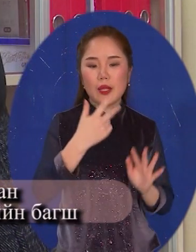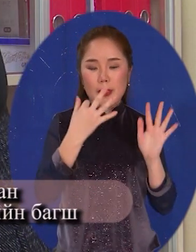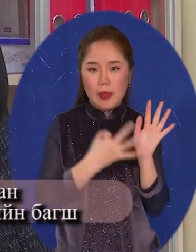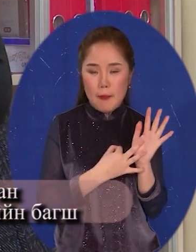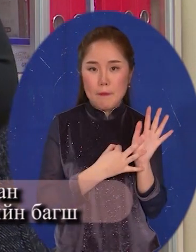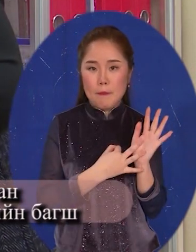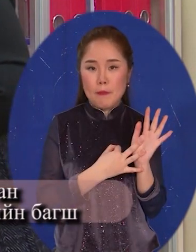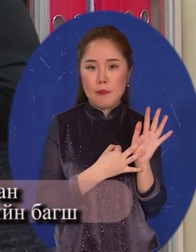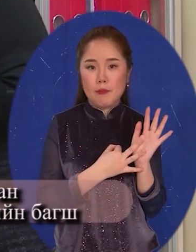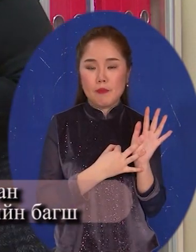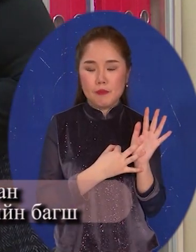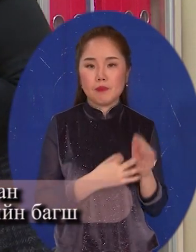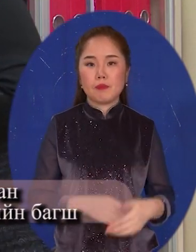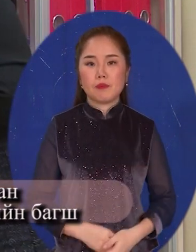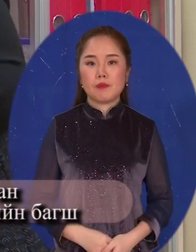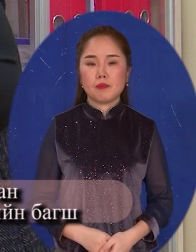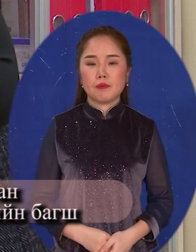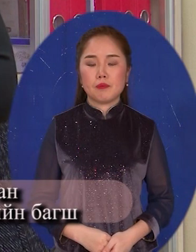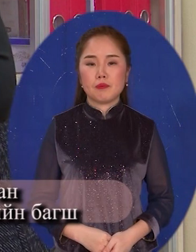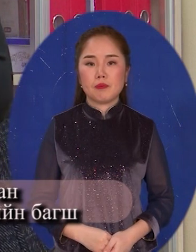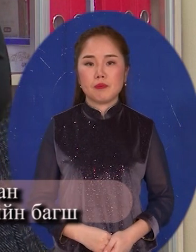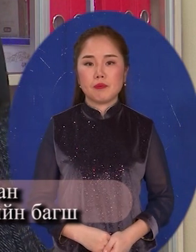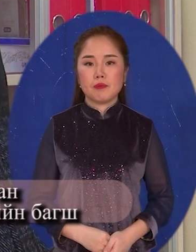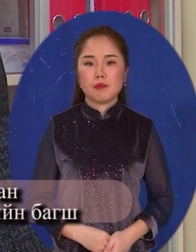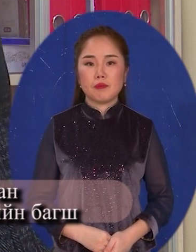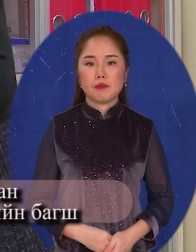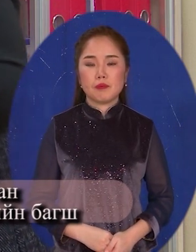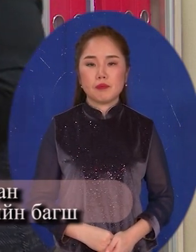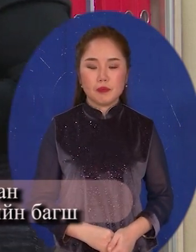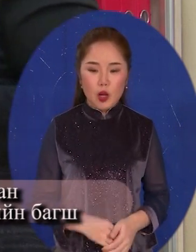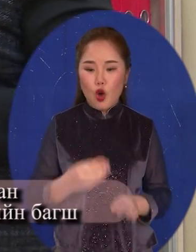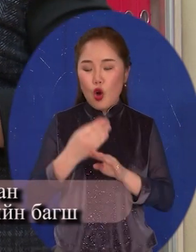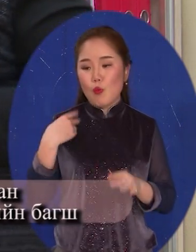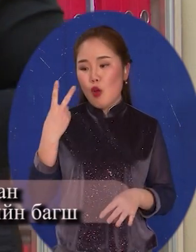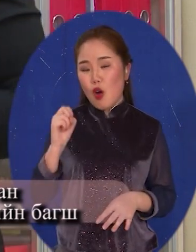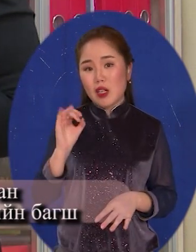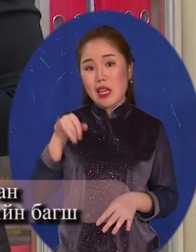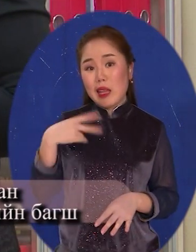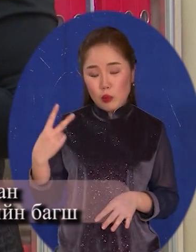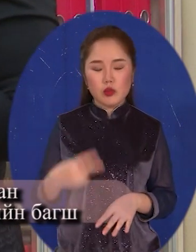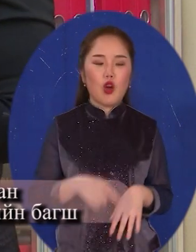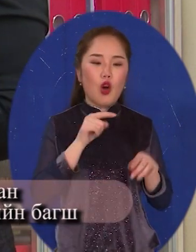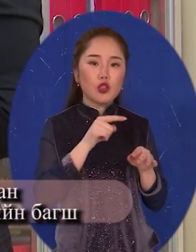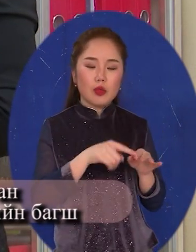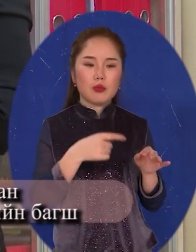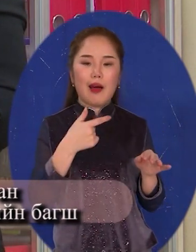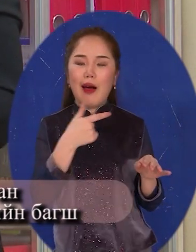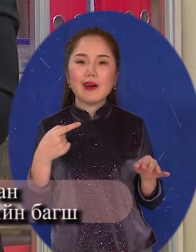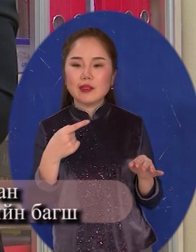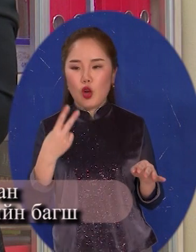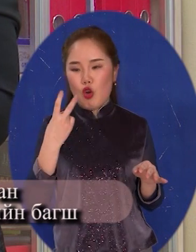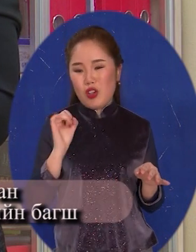азайтайық. 718 болады екен. Онда 638-ге 80-ді